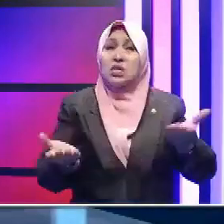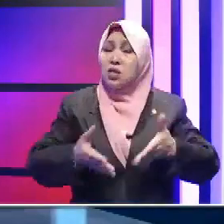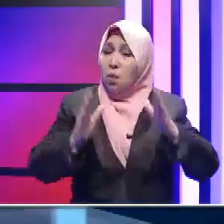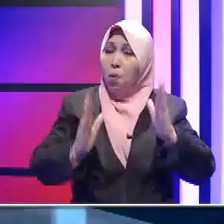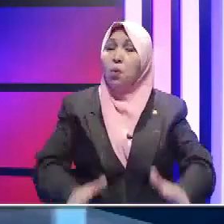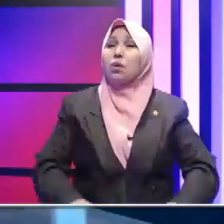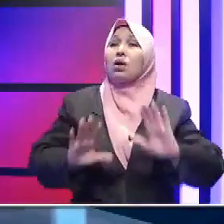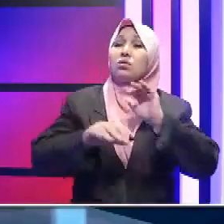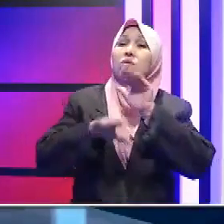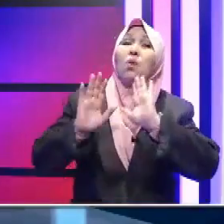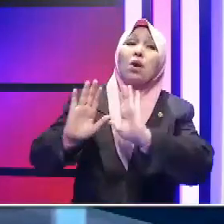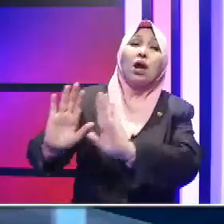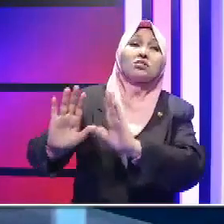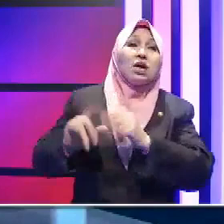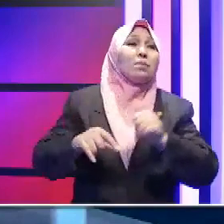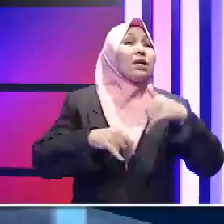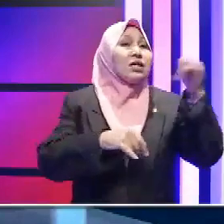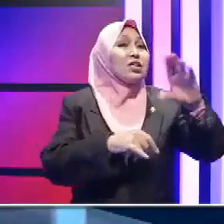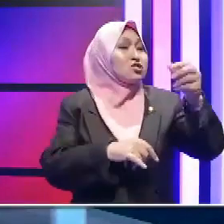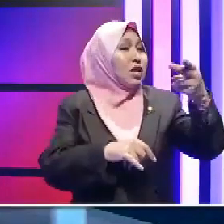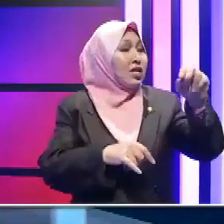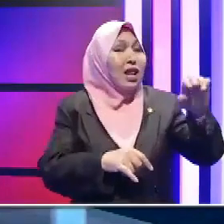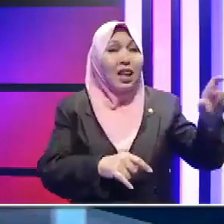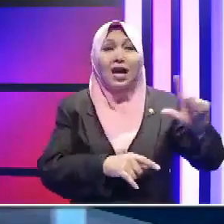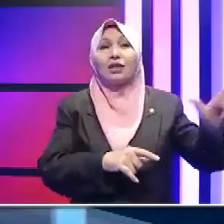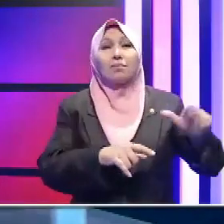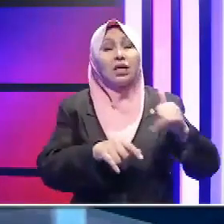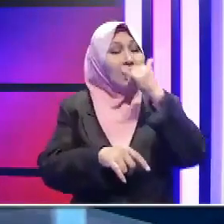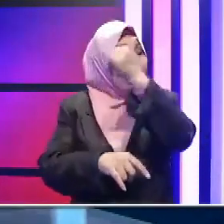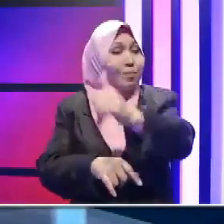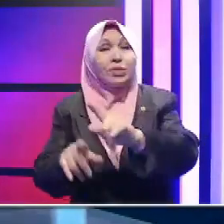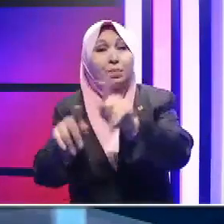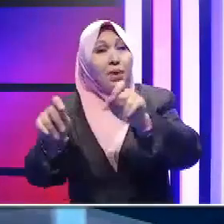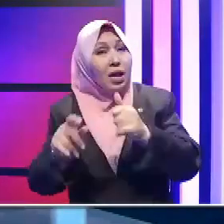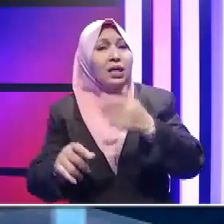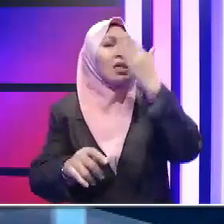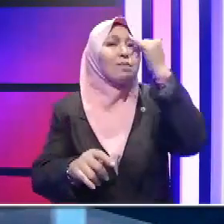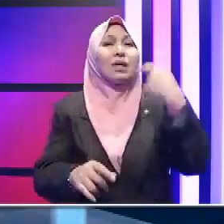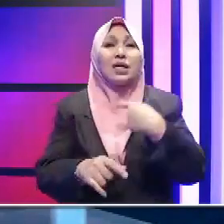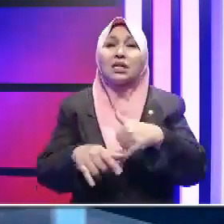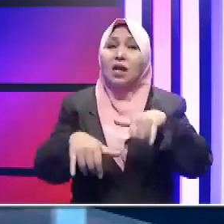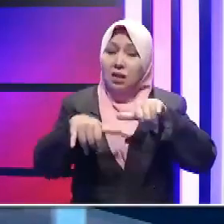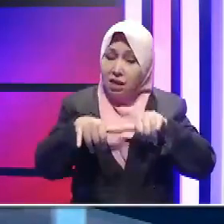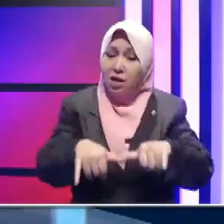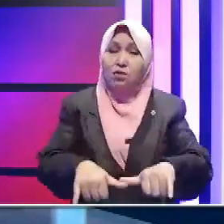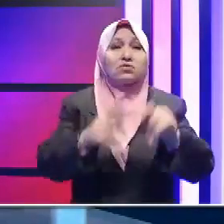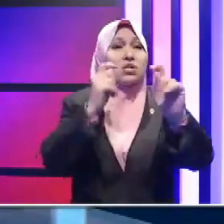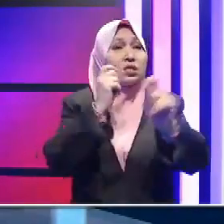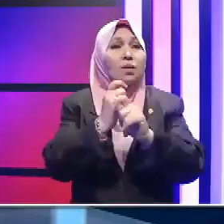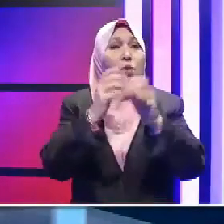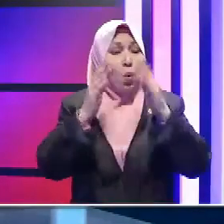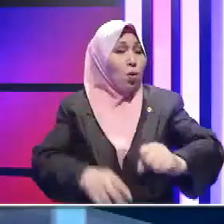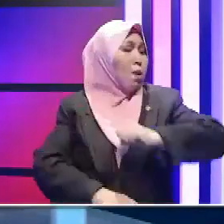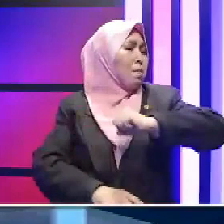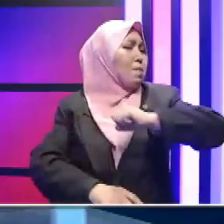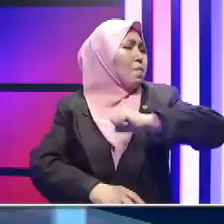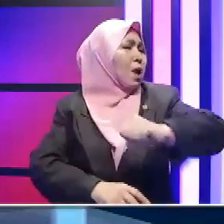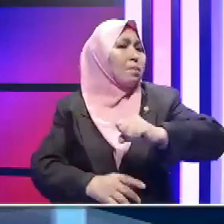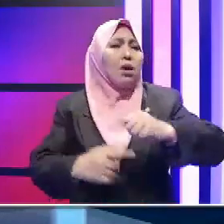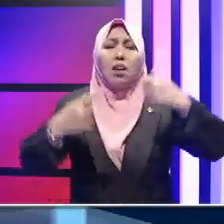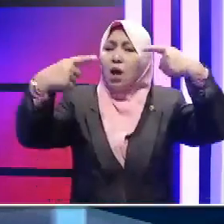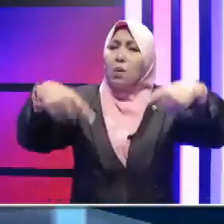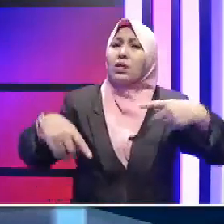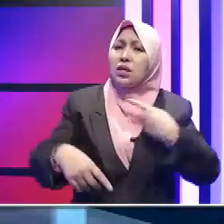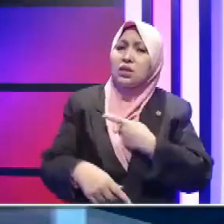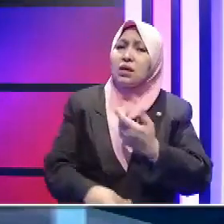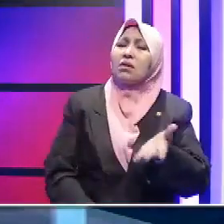orang tolak saya pakai channel lain seperti tempat lain Kenapa kita anak terus kekal di sini sedangkan kesini orang tampang kita orang lawan